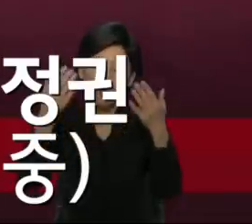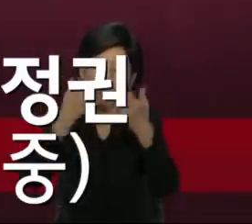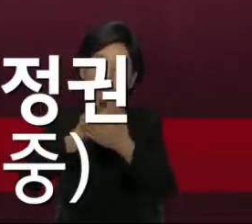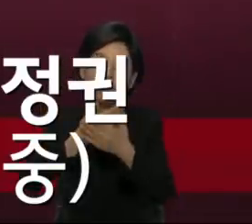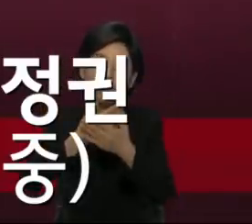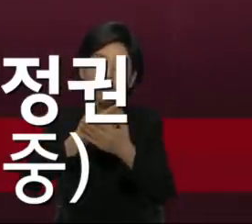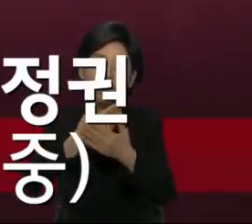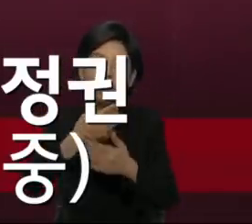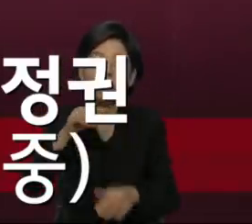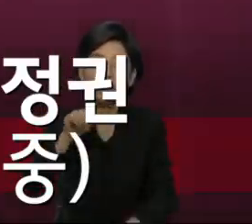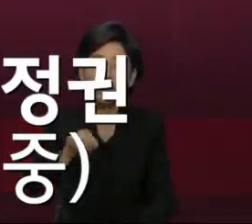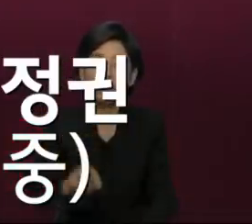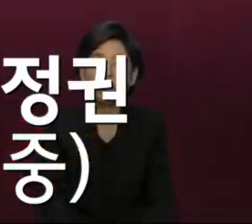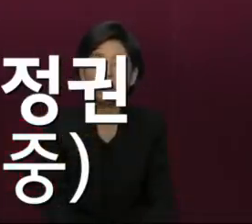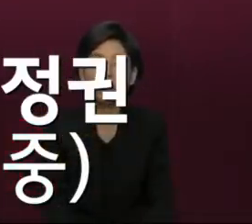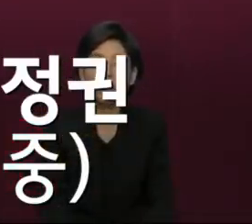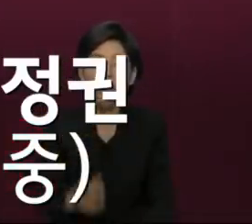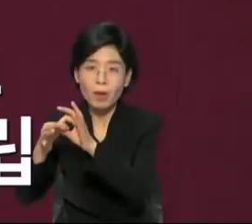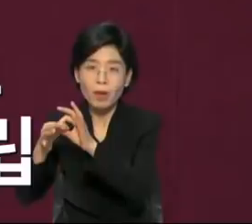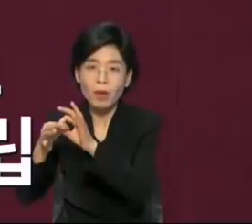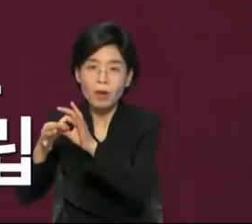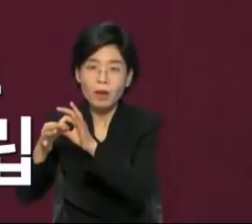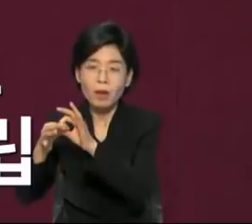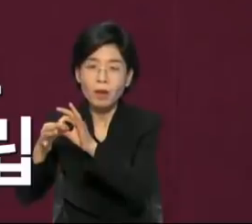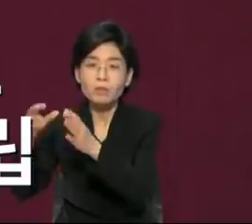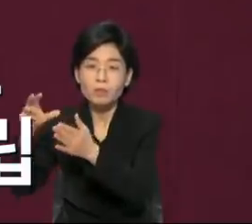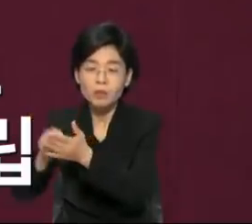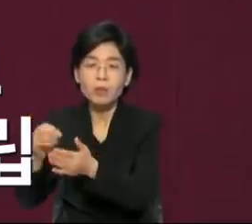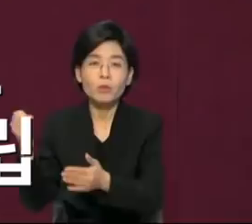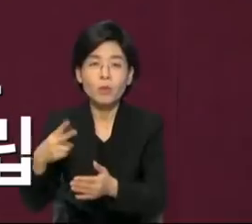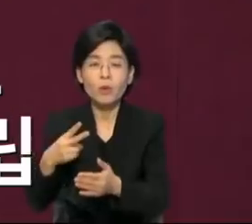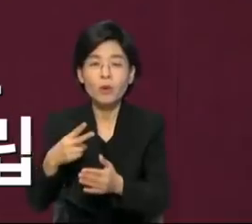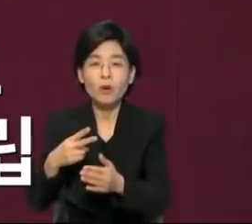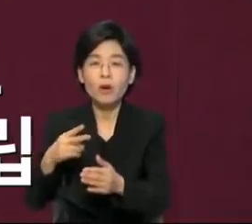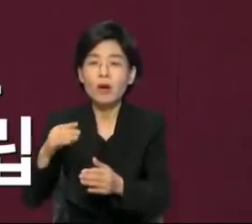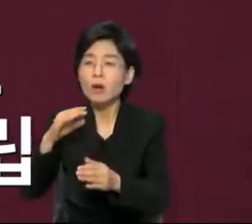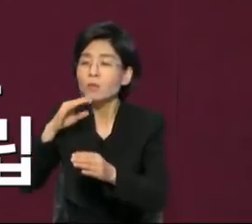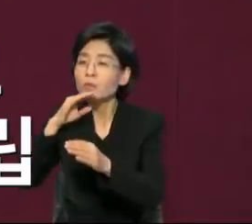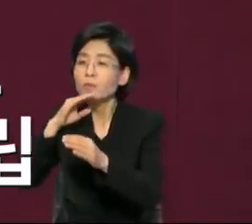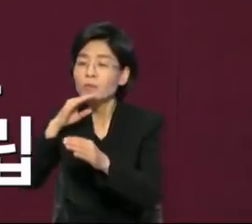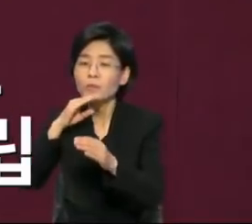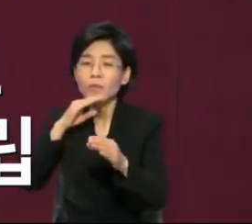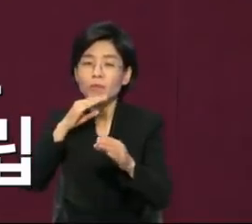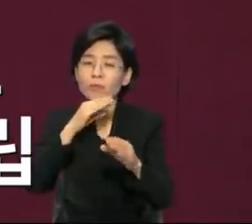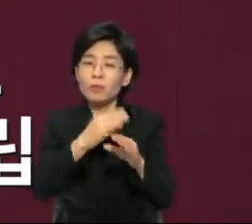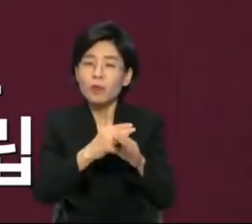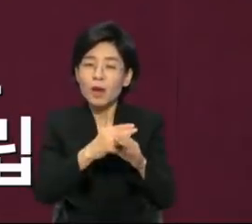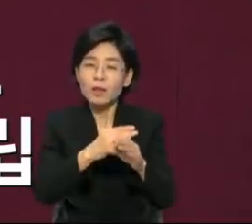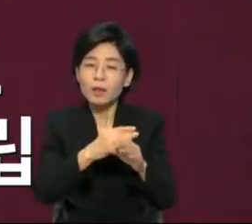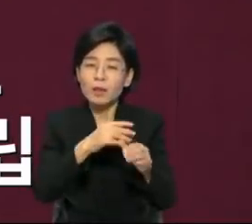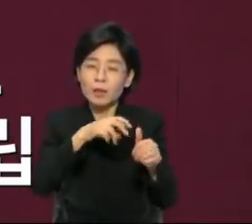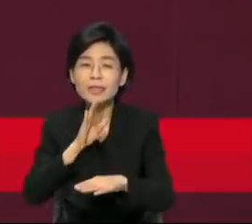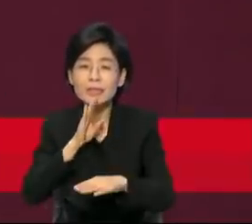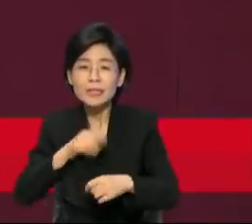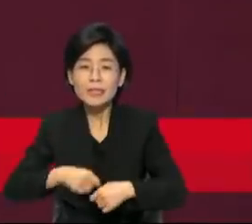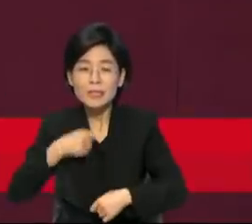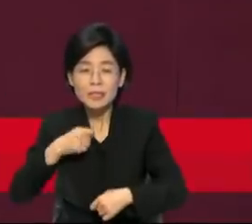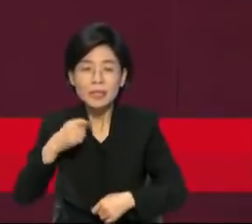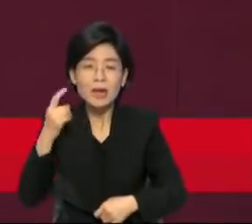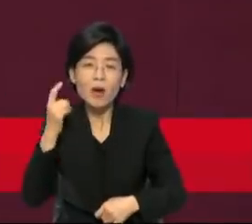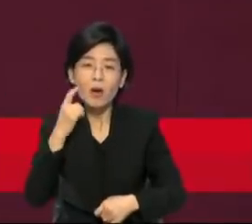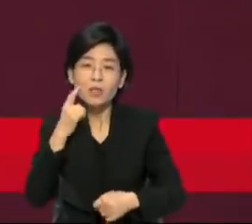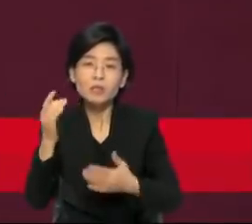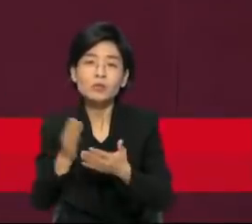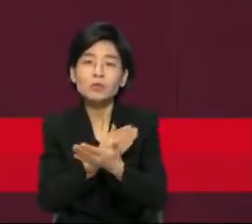먹튀 정권, 욜로 정권, 막장 정권이라 반미 종북에 심취했던 이들이 이끄는 운동권 외교가